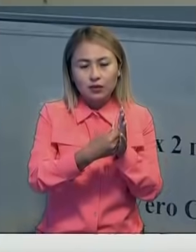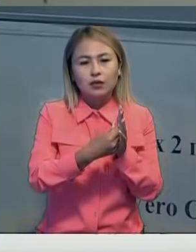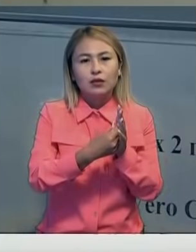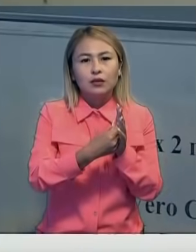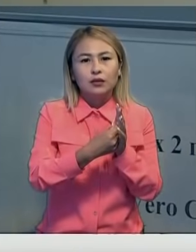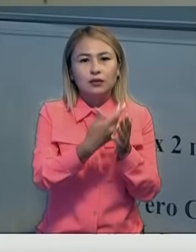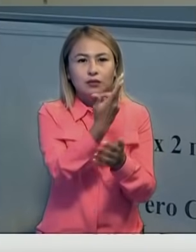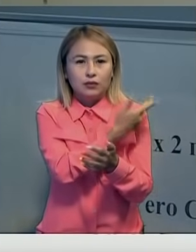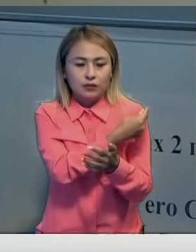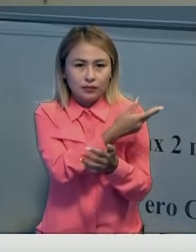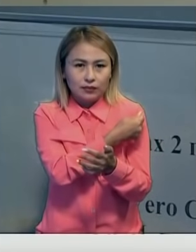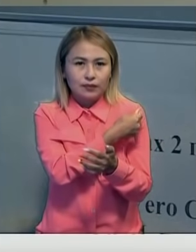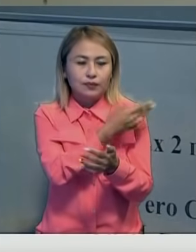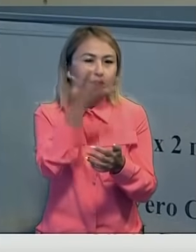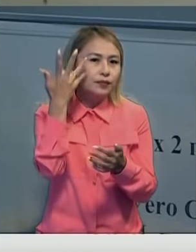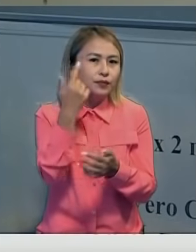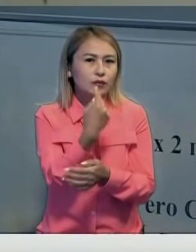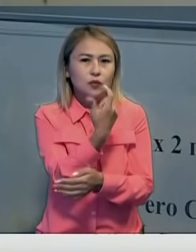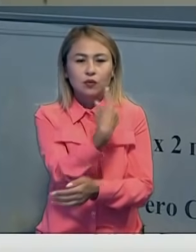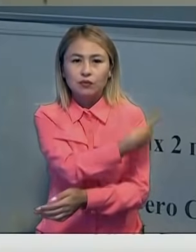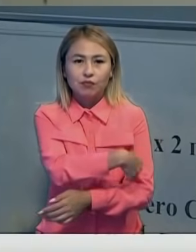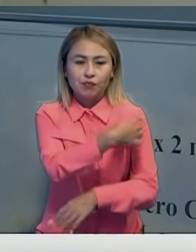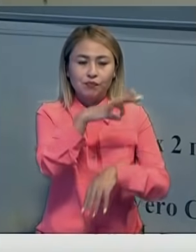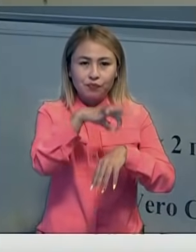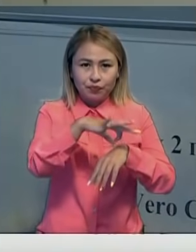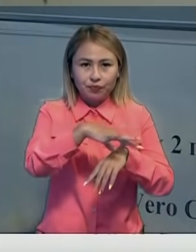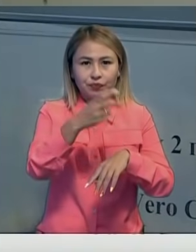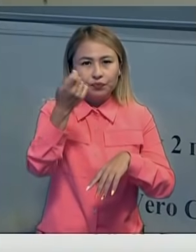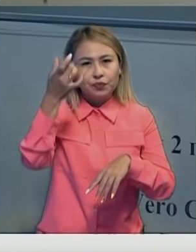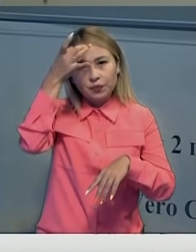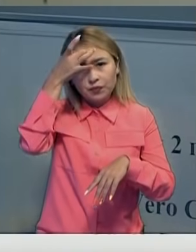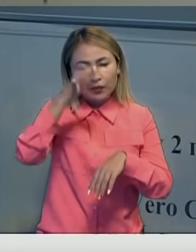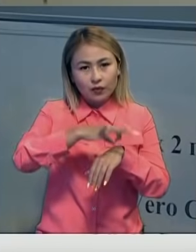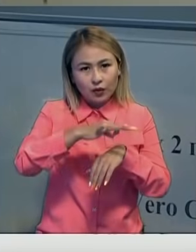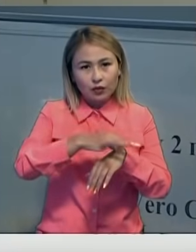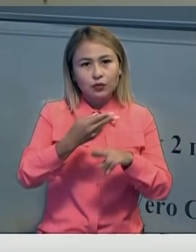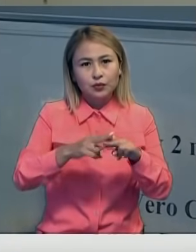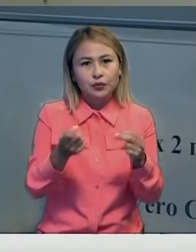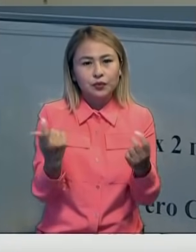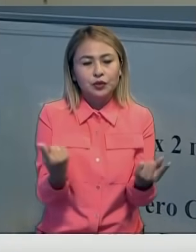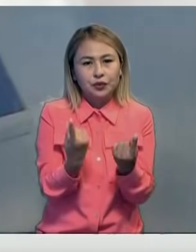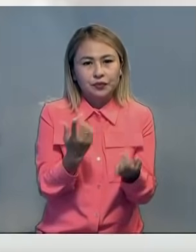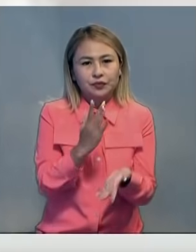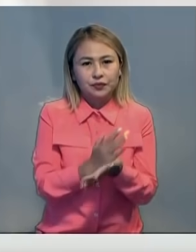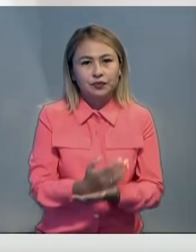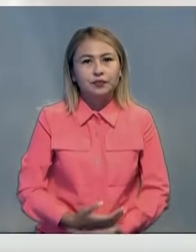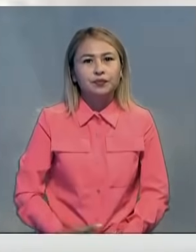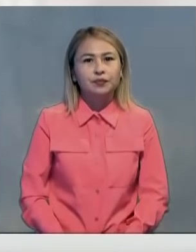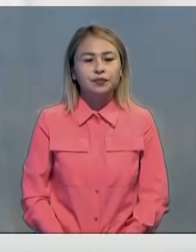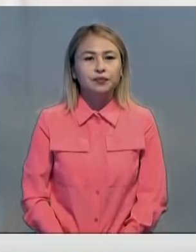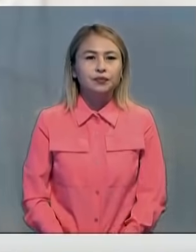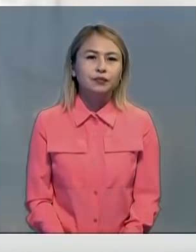иыққа салынады, сол салынған жерде кішкене ауырады, бас ауруы мүмкін, сондықтан кішкене жеңілдік деп айтып жатыр